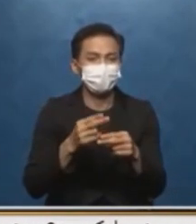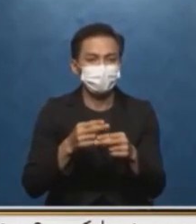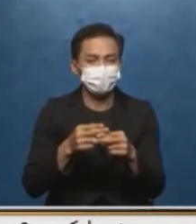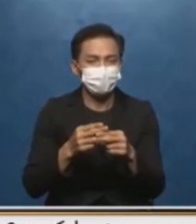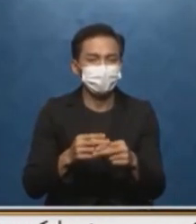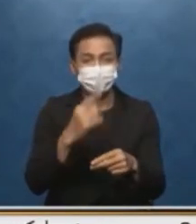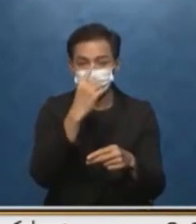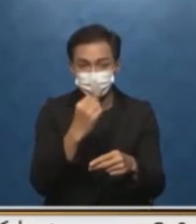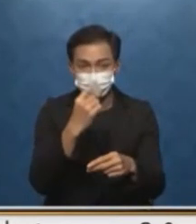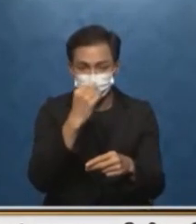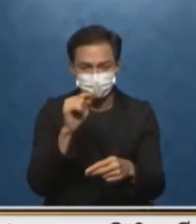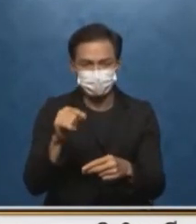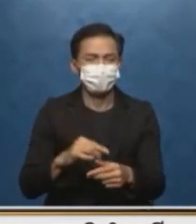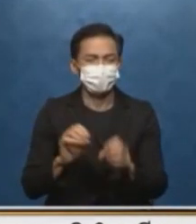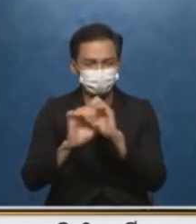มีความแม่นยำ